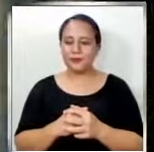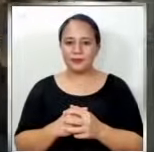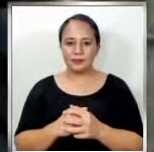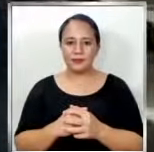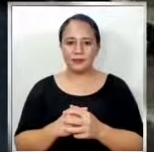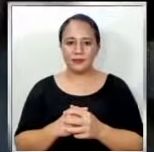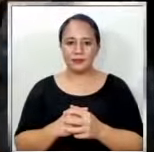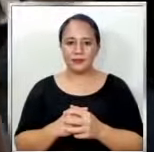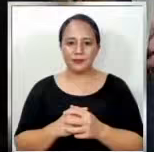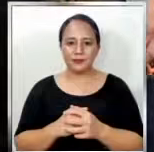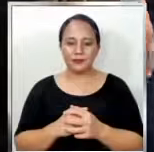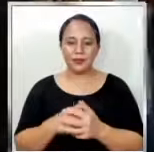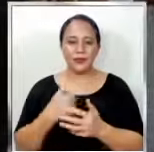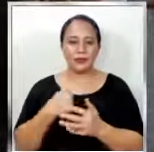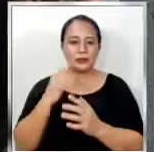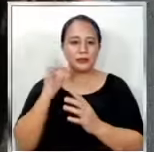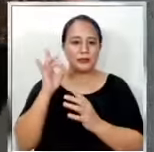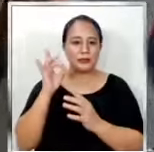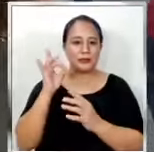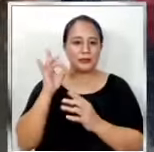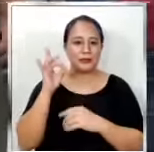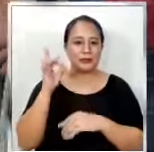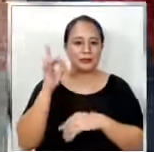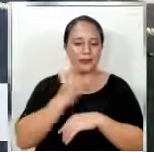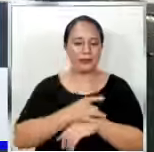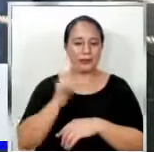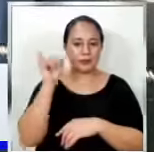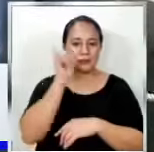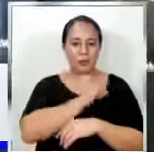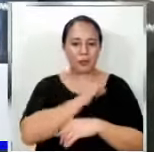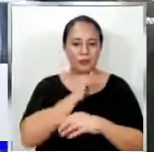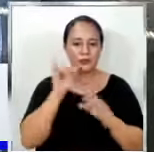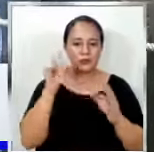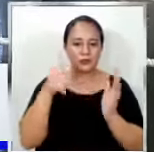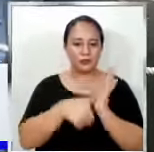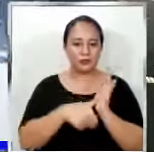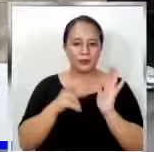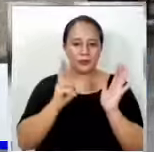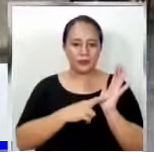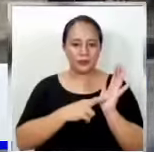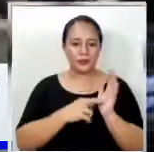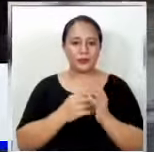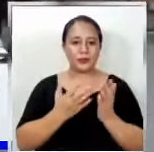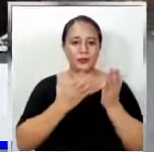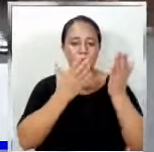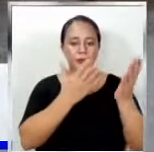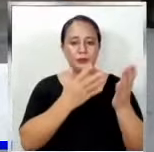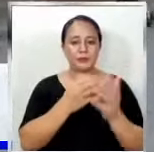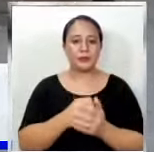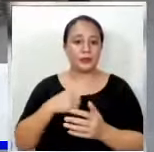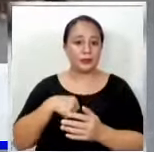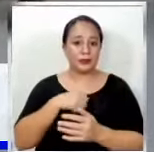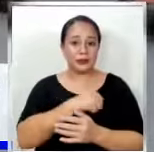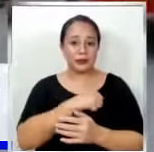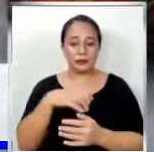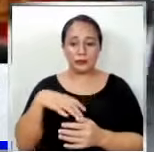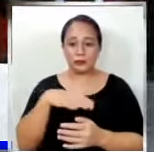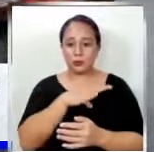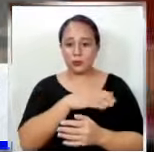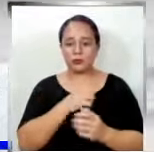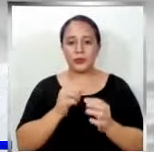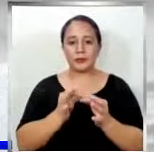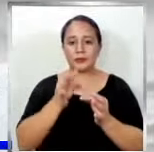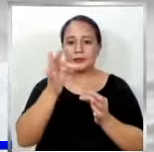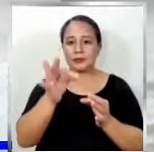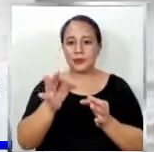Ngayong 8 araw na lamang ang nalalabi sa voter registration, naghain ang panukalang batas sa Senado at Kamara para palawigin ito ng isang